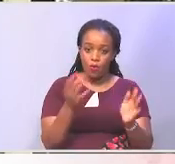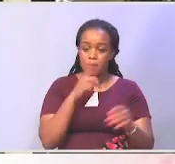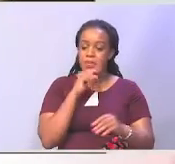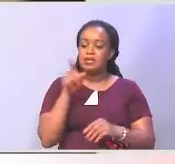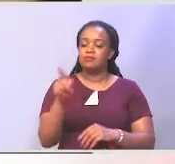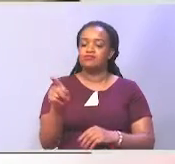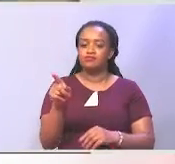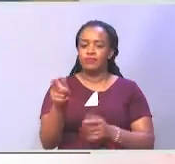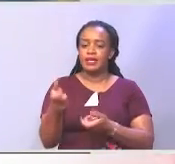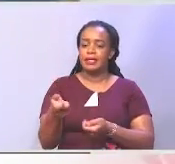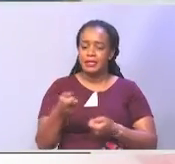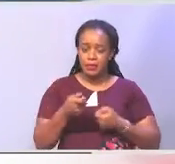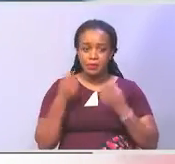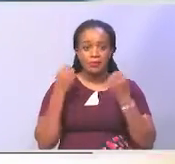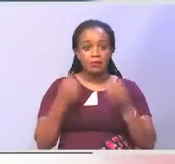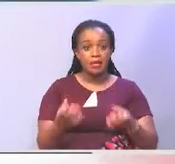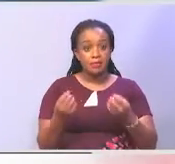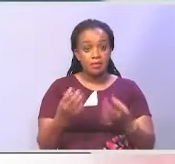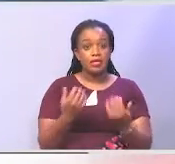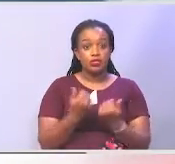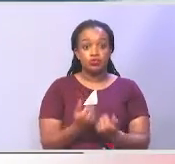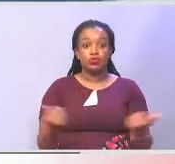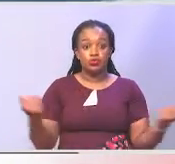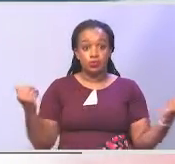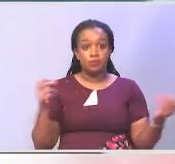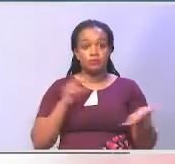alidefile watu wengi. So